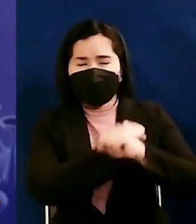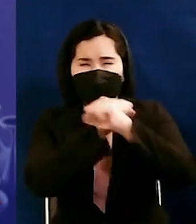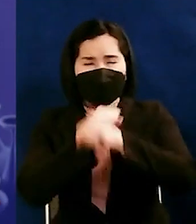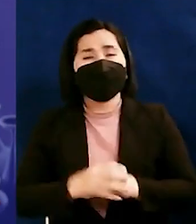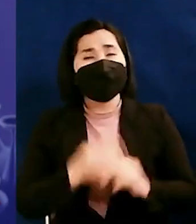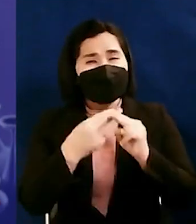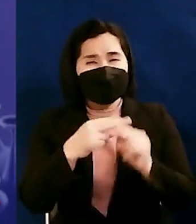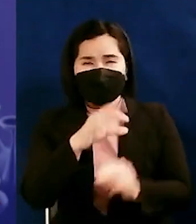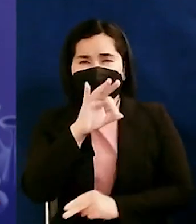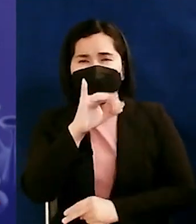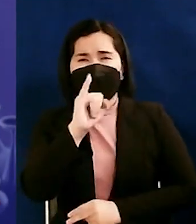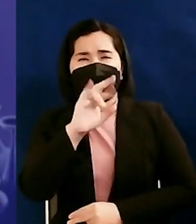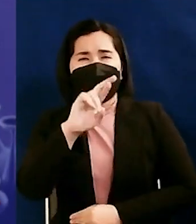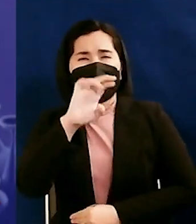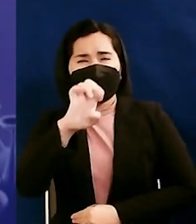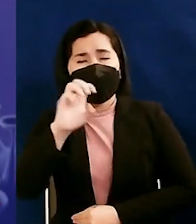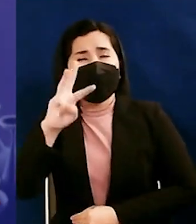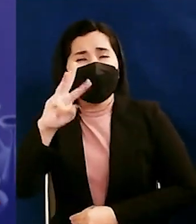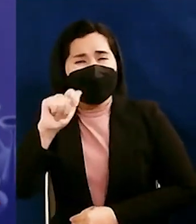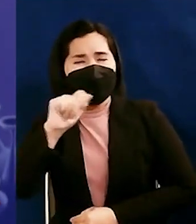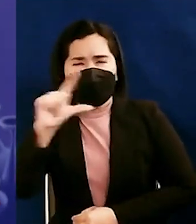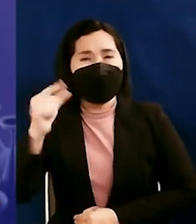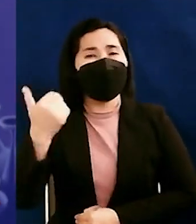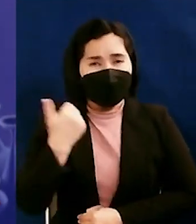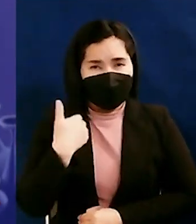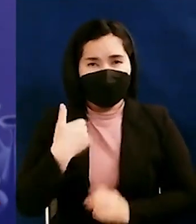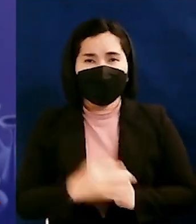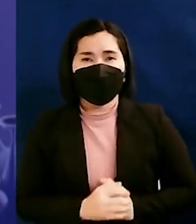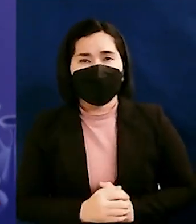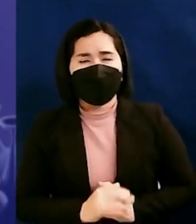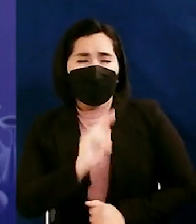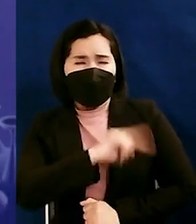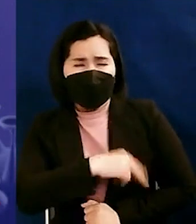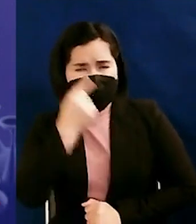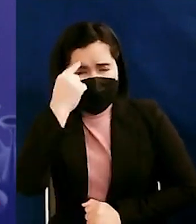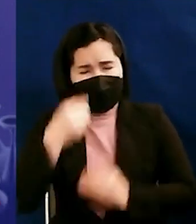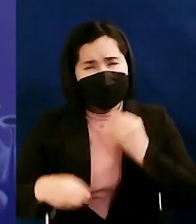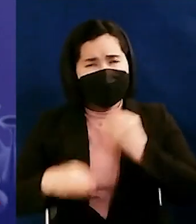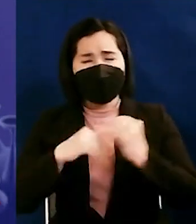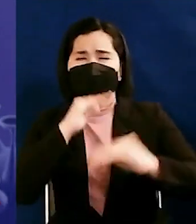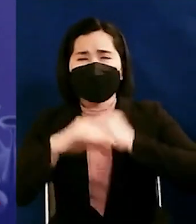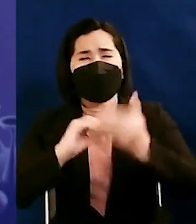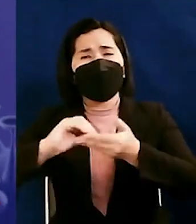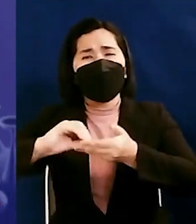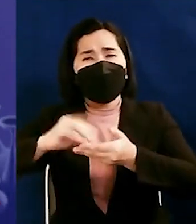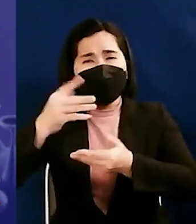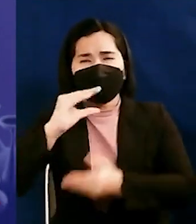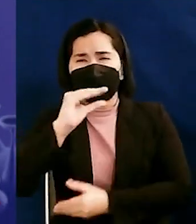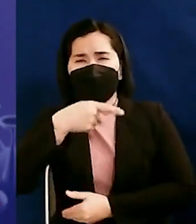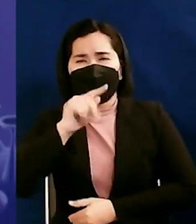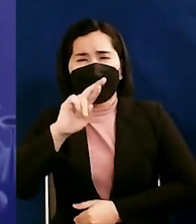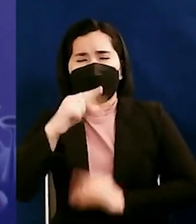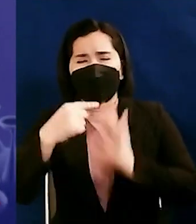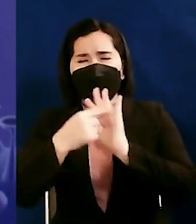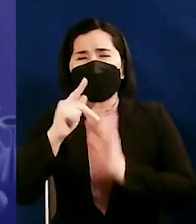เพียงแต่ว่าการพัฒนาโปรแกรมที่ทางโรงพยาบาลพัฒนาขึ้นมาเนี่ยใช้โปรแกรมที่เป็น open source นะ